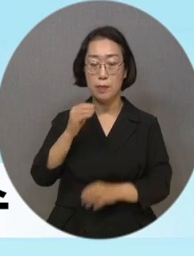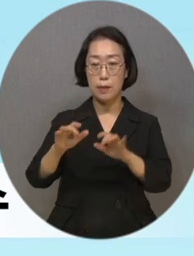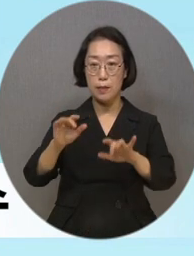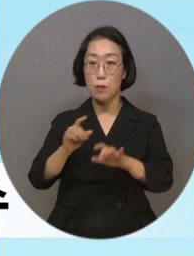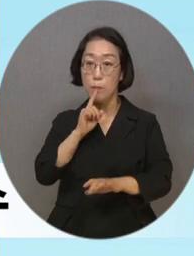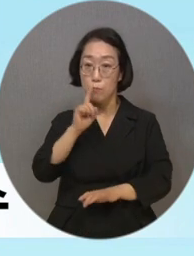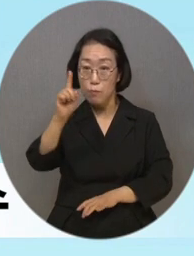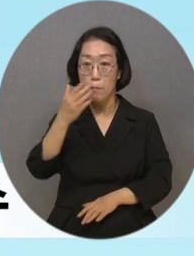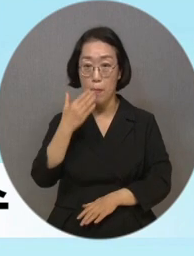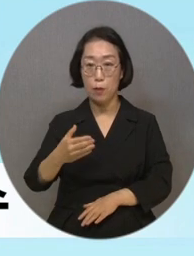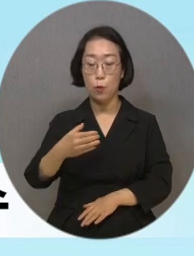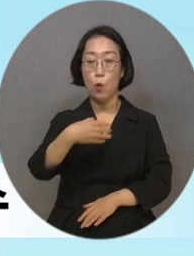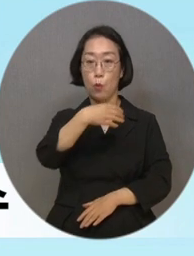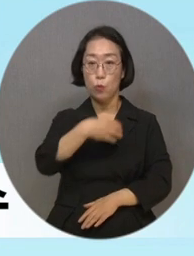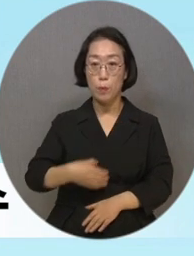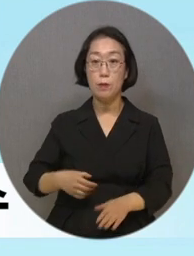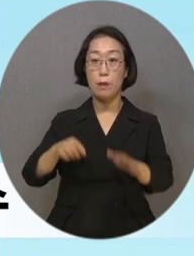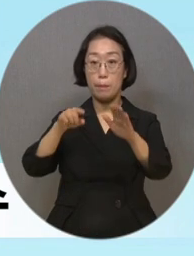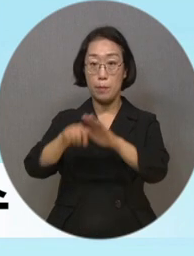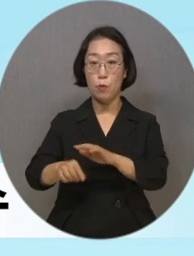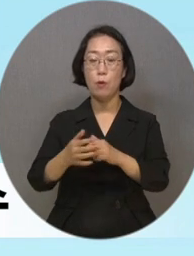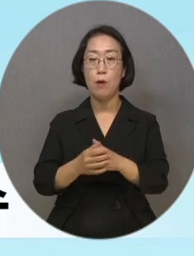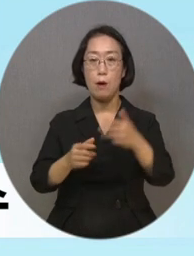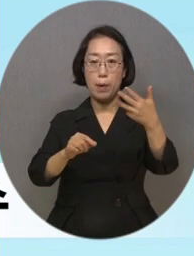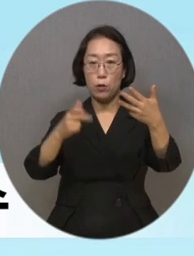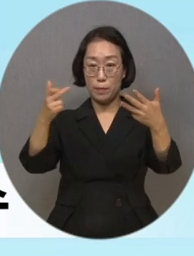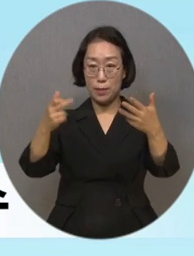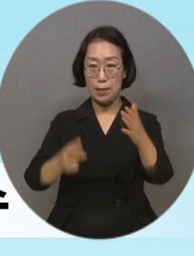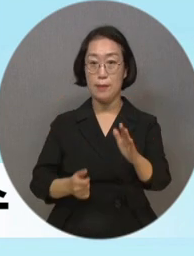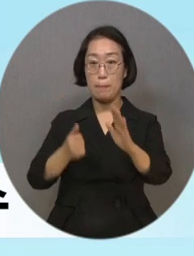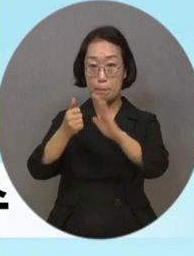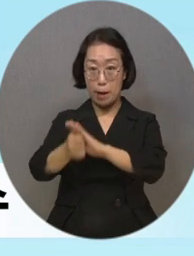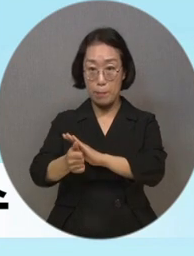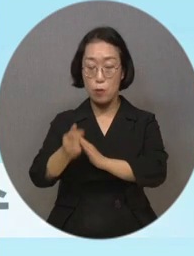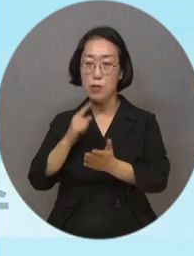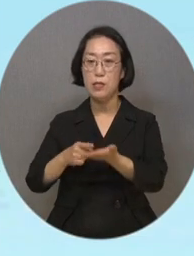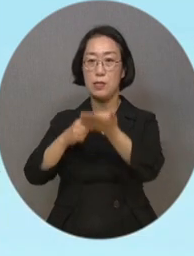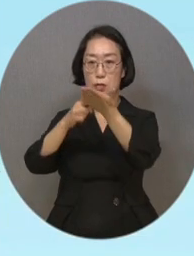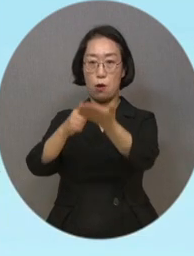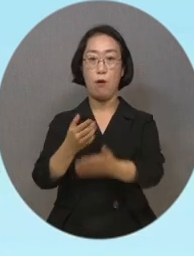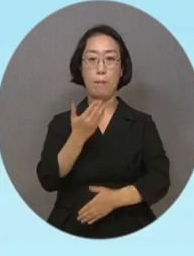읍면동 주민센터에서는 다음 달 17일까지 현장 접수가 가능합니다.